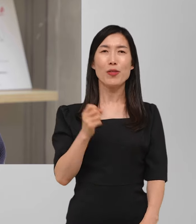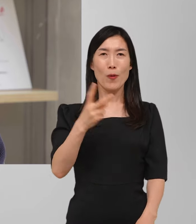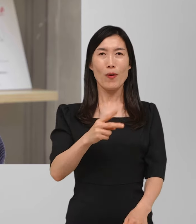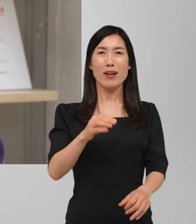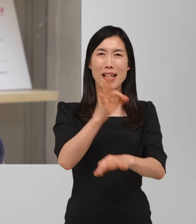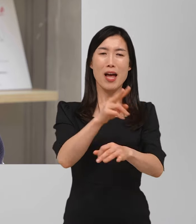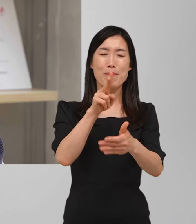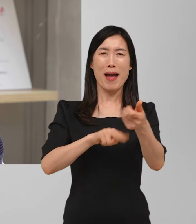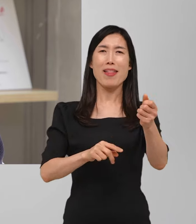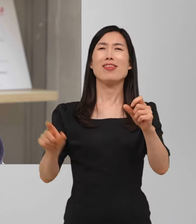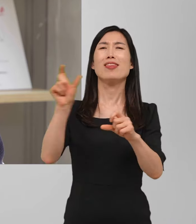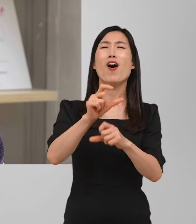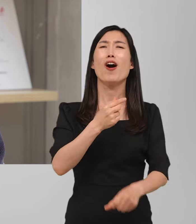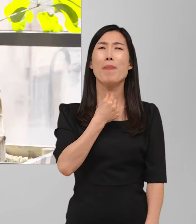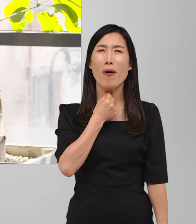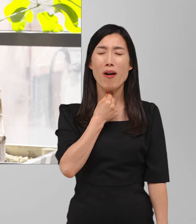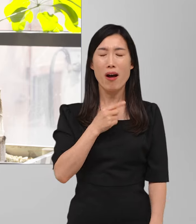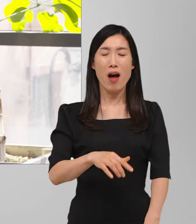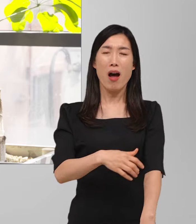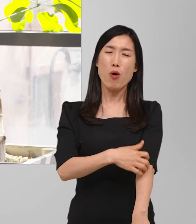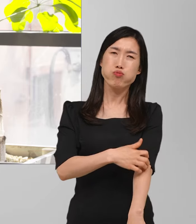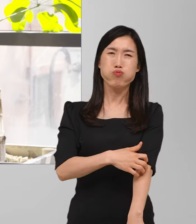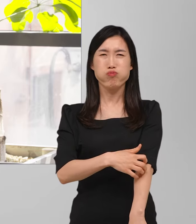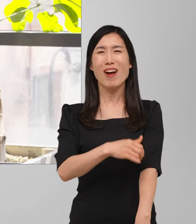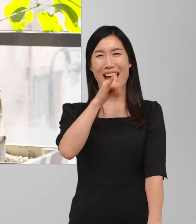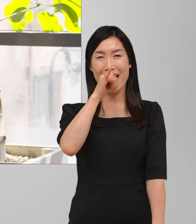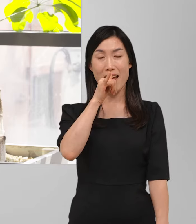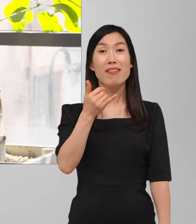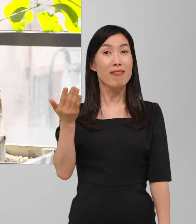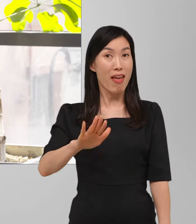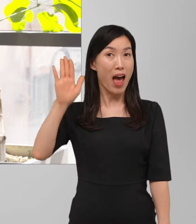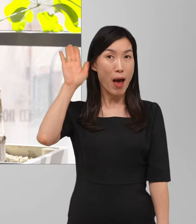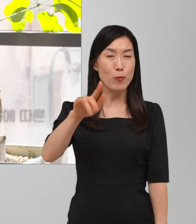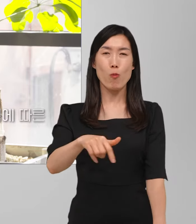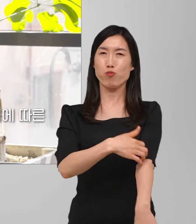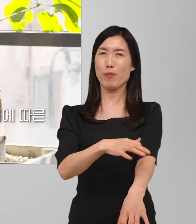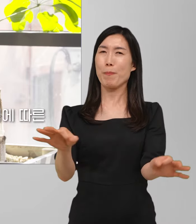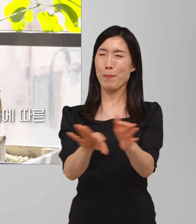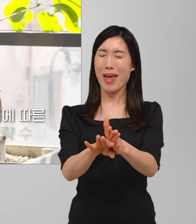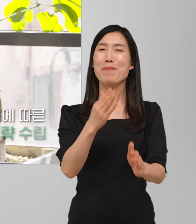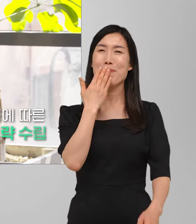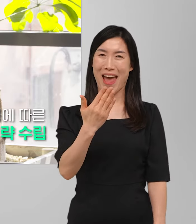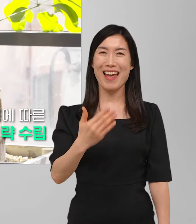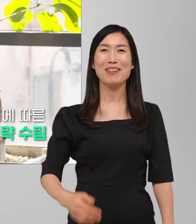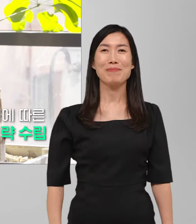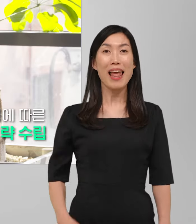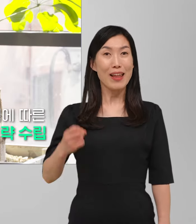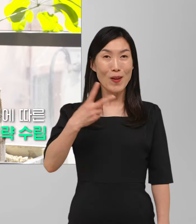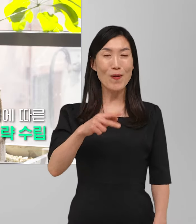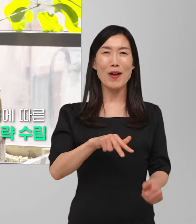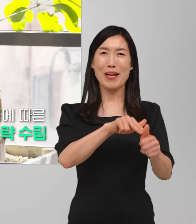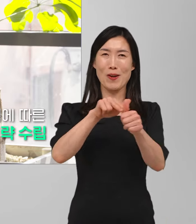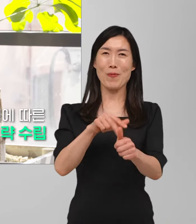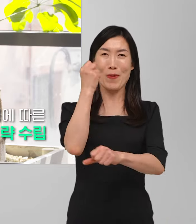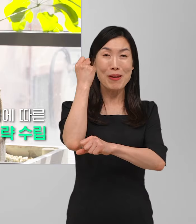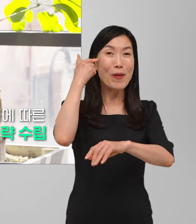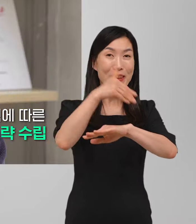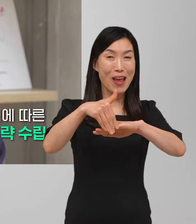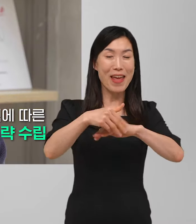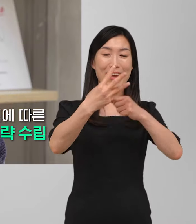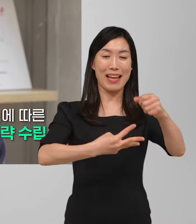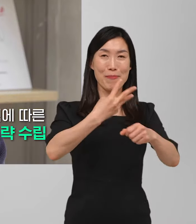많이 해소될 수 있을 걸로 기대가 되고요. 특히 3년마다 수립되는 데이터 기본 계획에 따라 국가적인 데이터 산업 육성